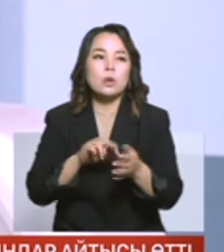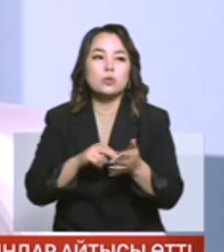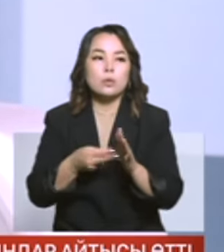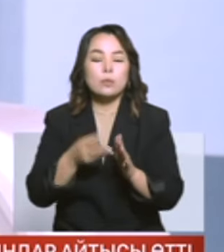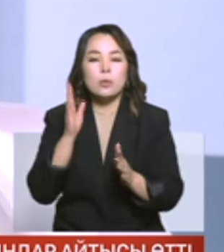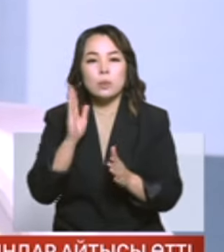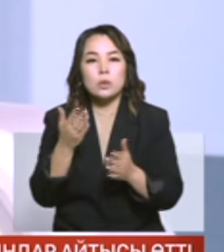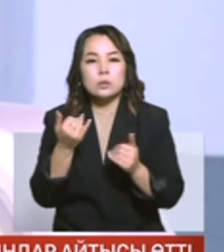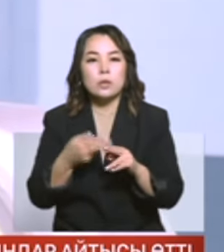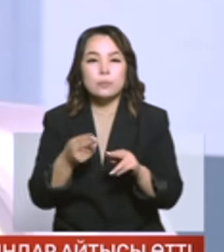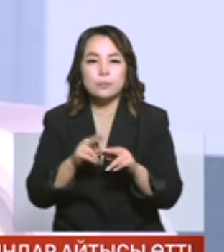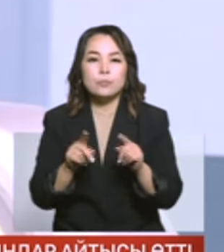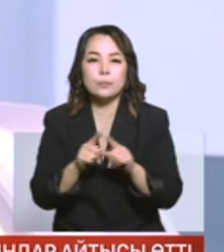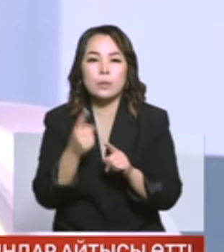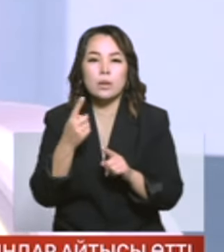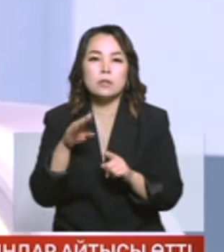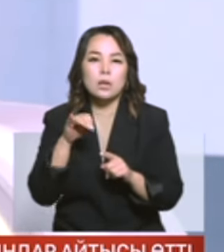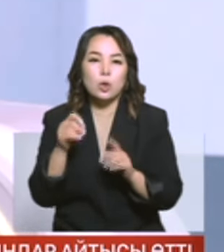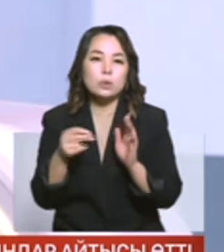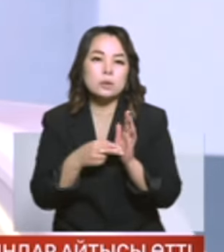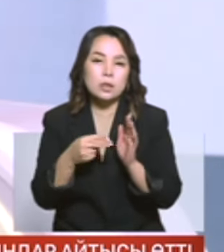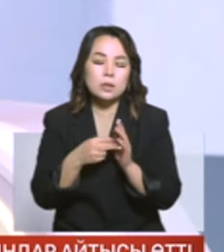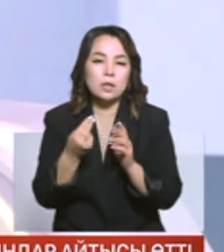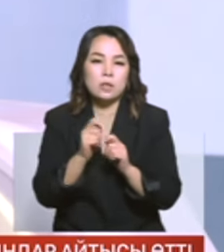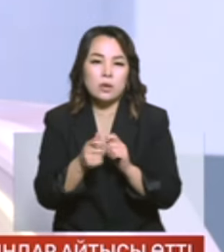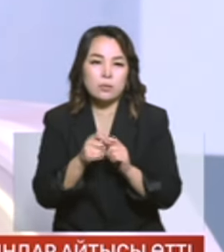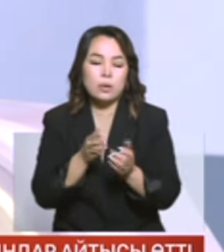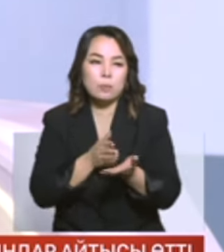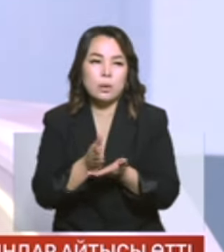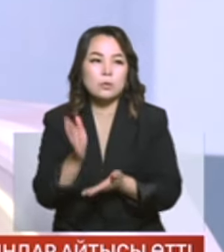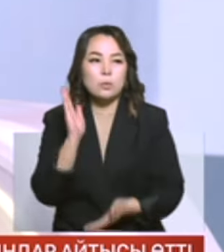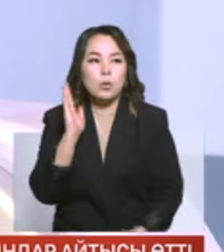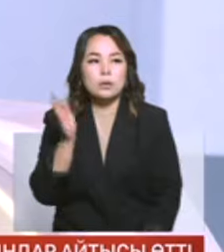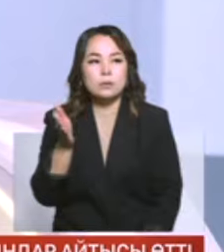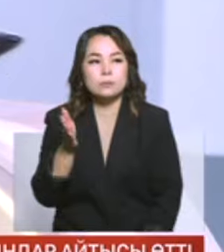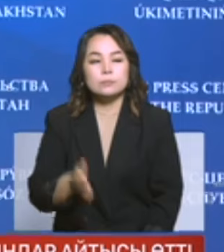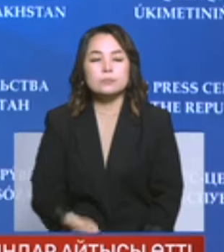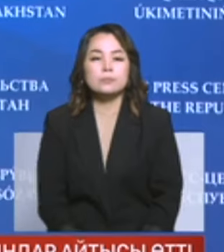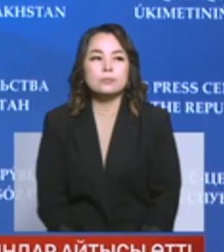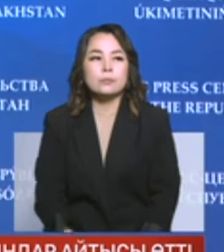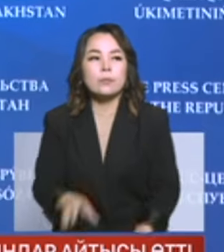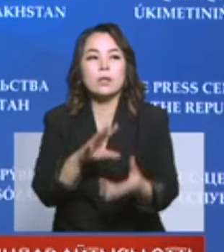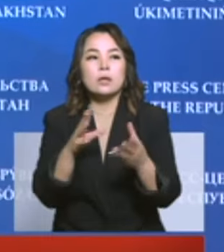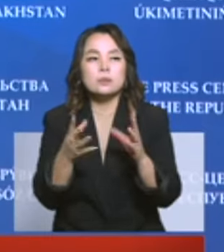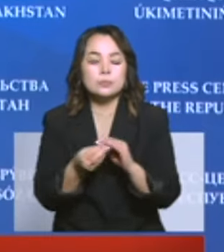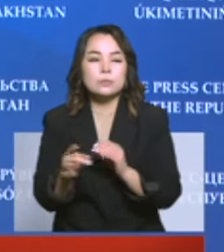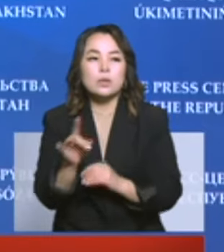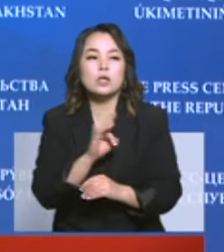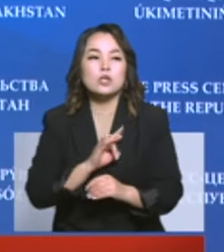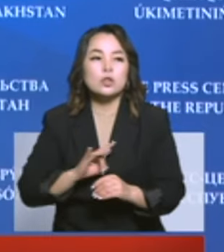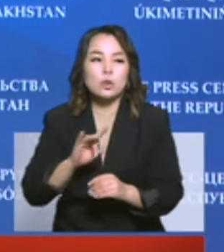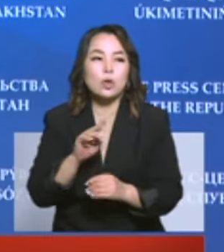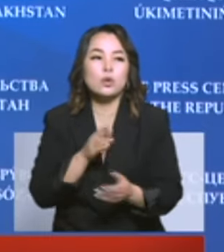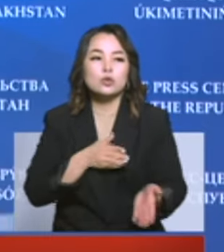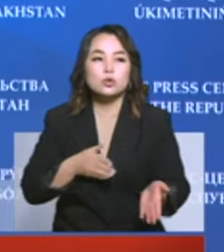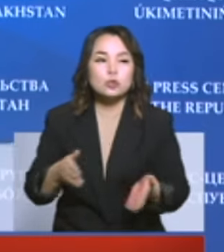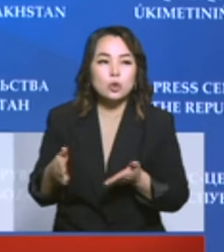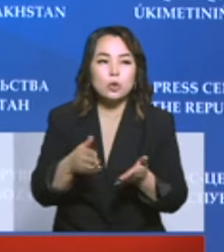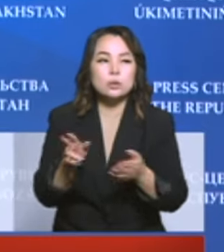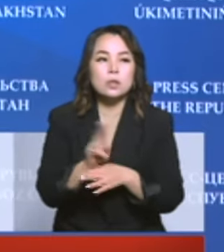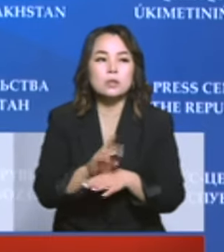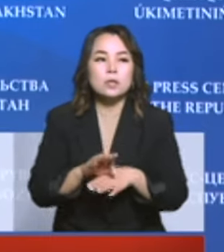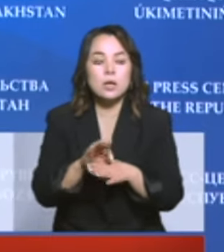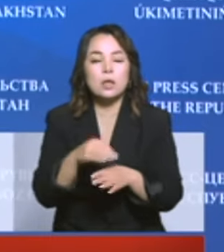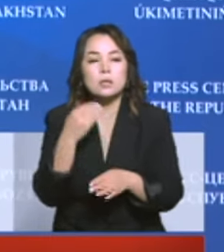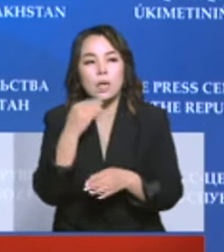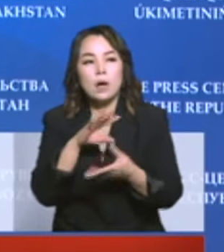жоспарлап отыр. Бұл үшін 1 триллион теңге инвестиция бағытталады. Нәтижесінде республикалық жолдар желісінің жай-күйінің